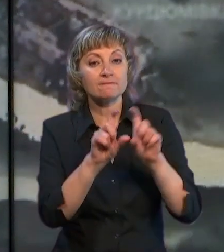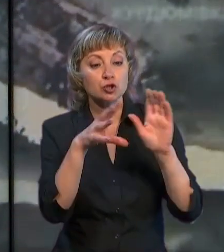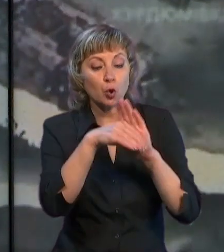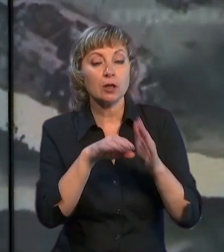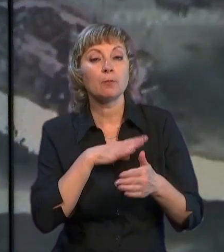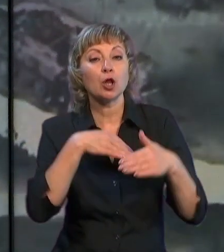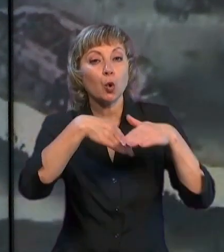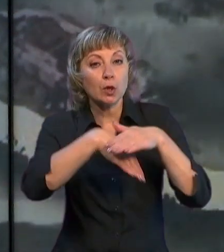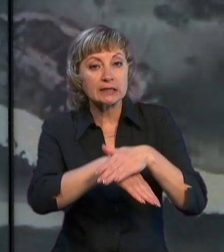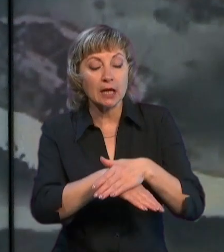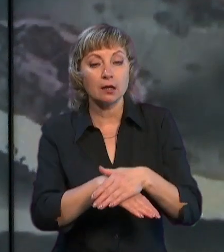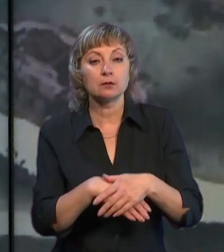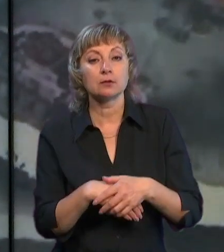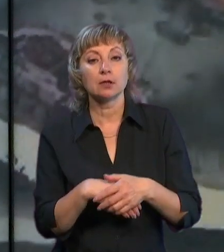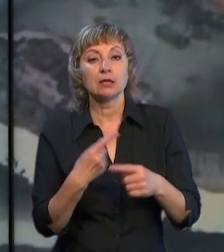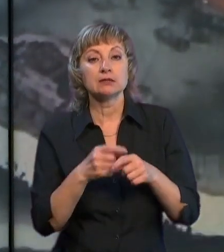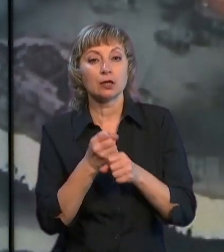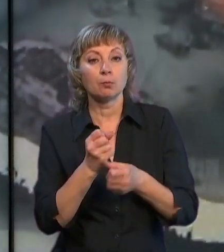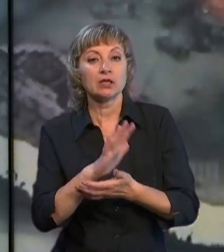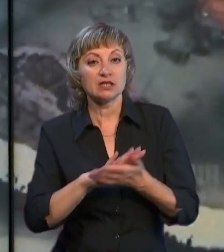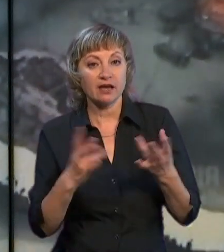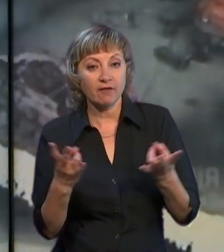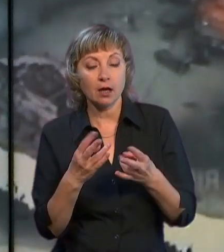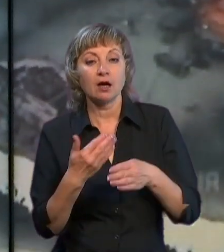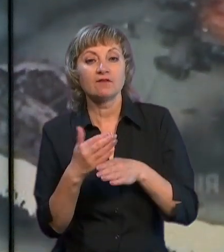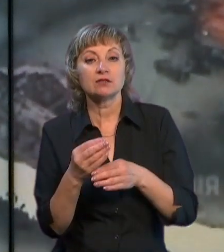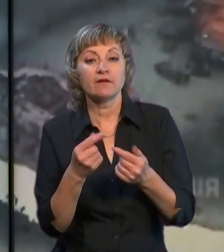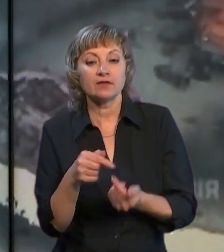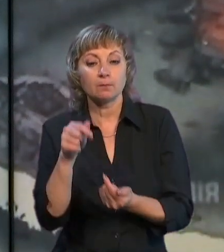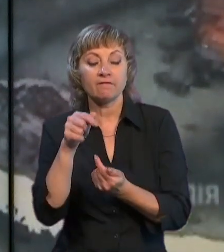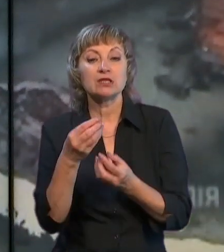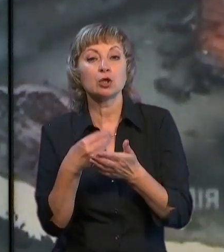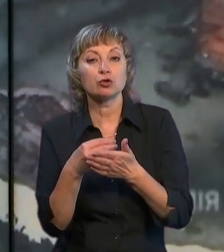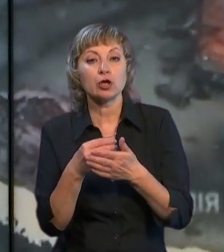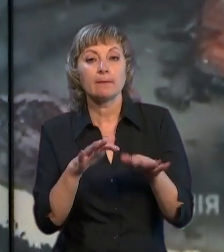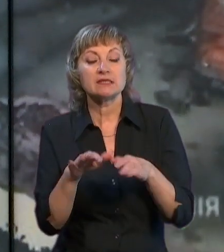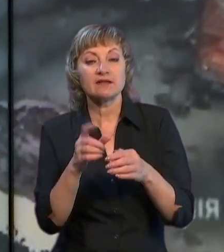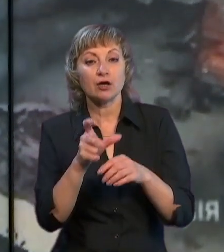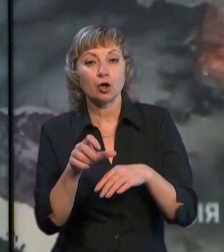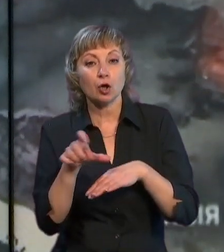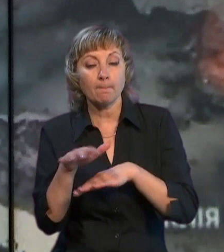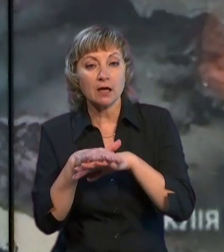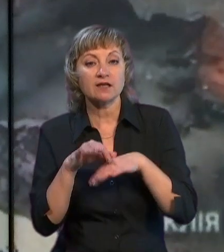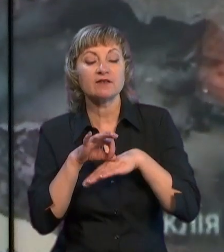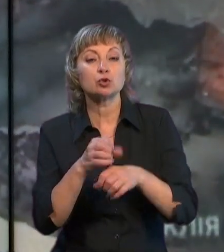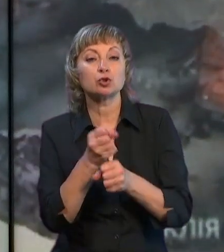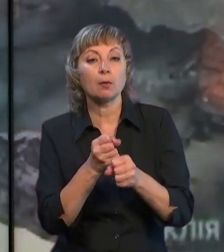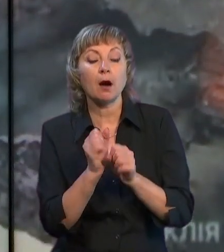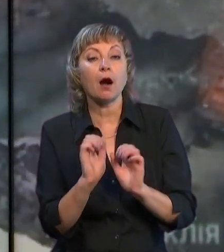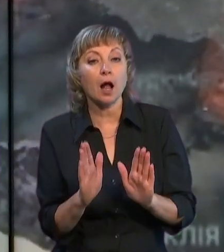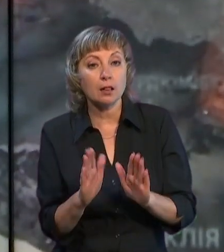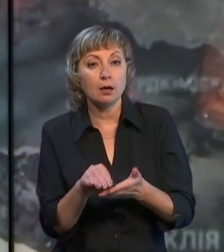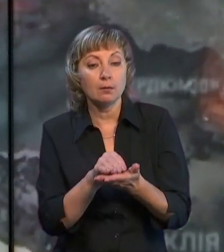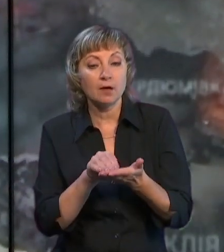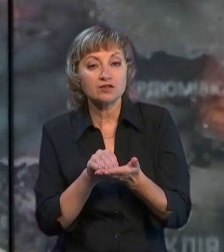укриття. І ця робота триває, виділяються відповідні кошти, місцеві громади ведуть роботу. Але,